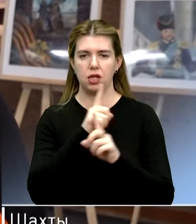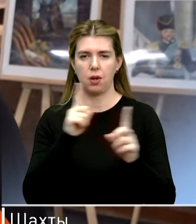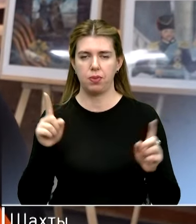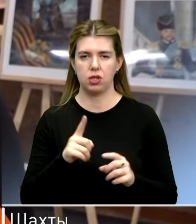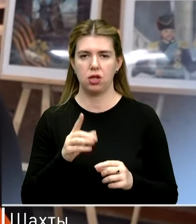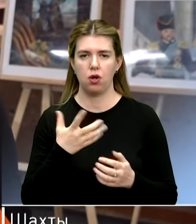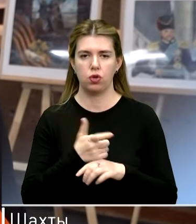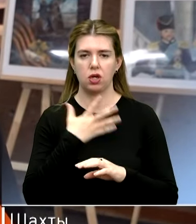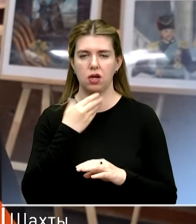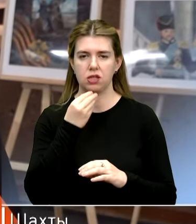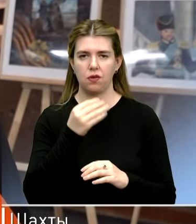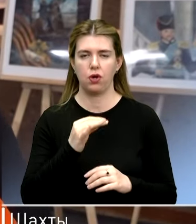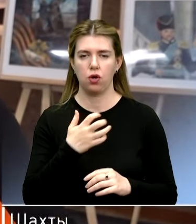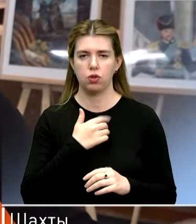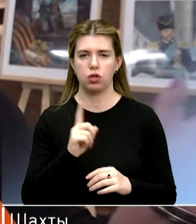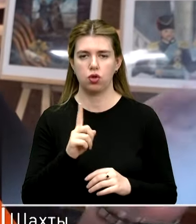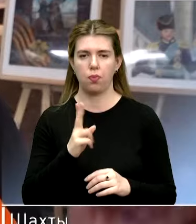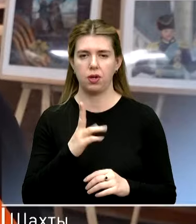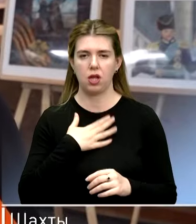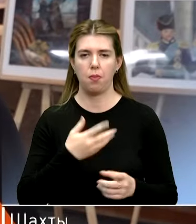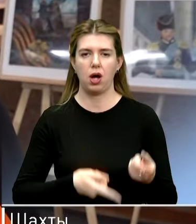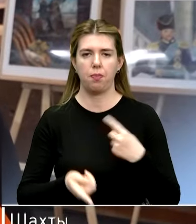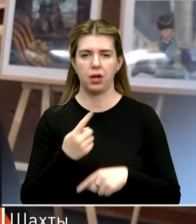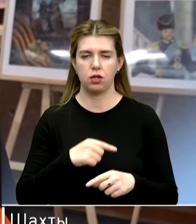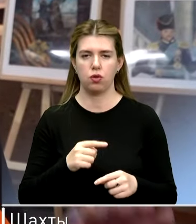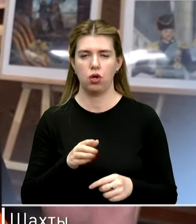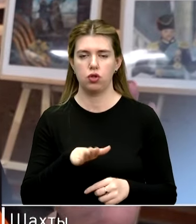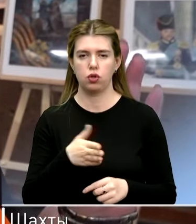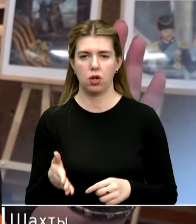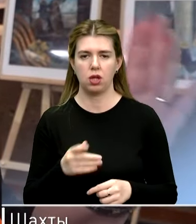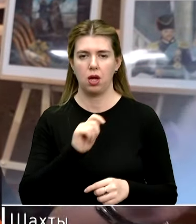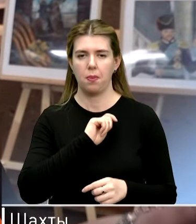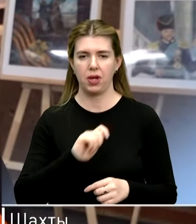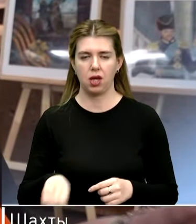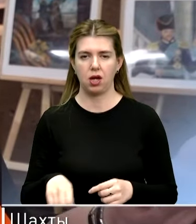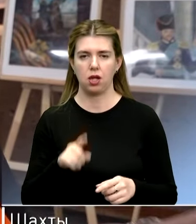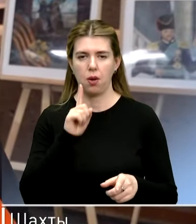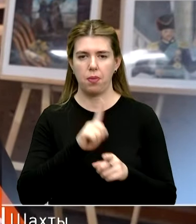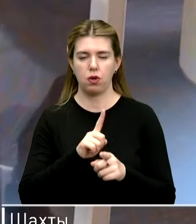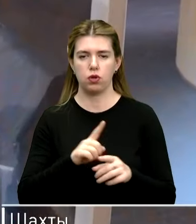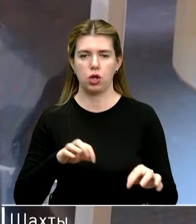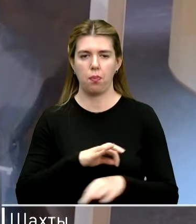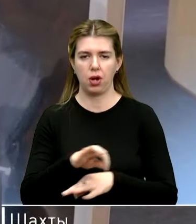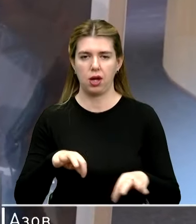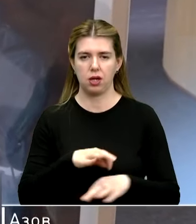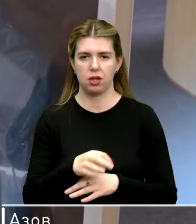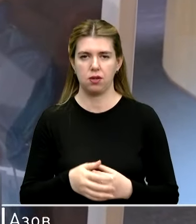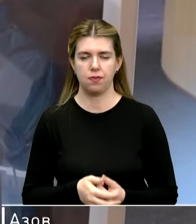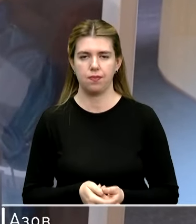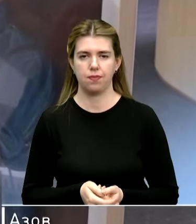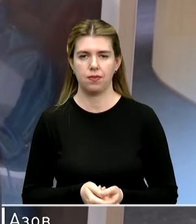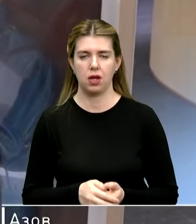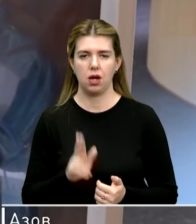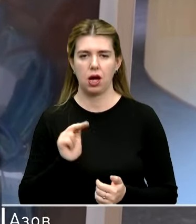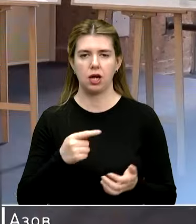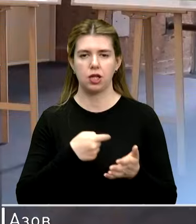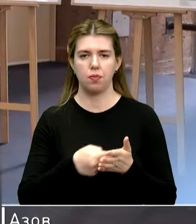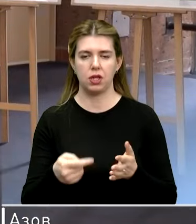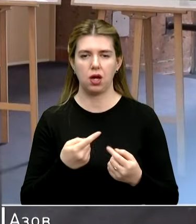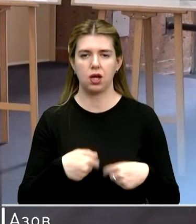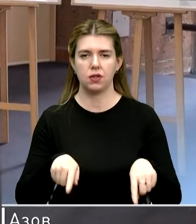уникальные, живописные. И очень хочется, чтобы к нам в обратную сторону приехал подобный проект. Как